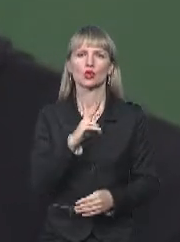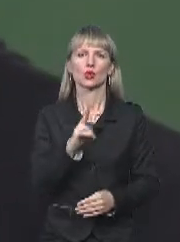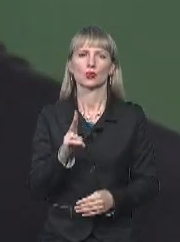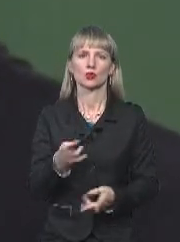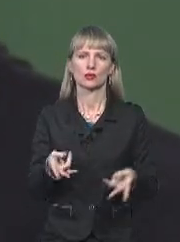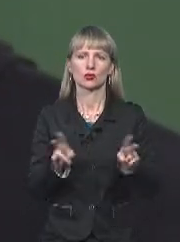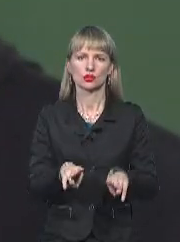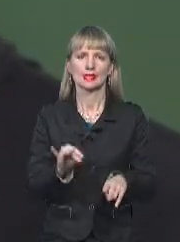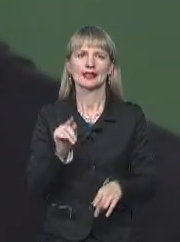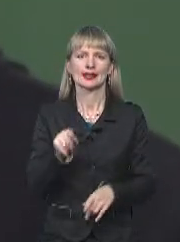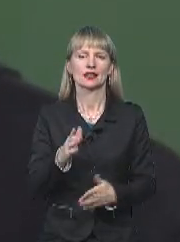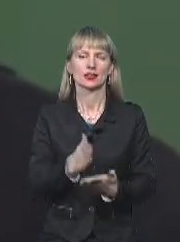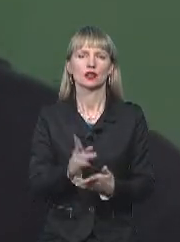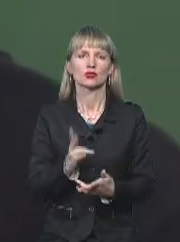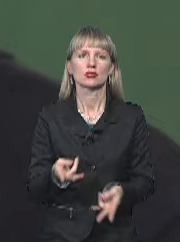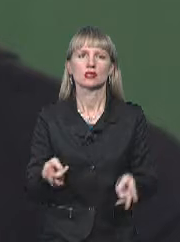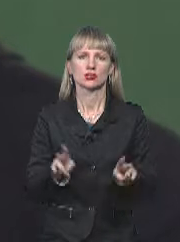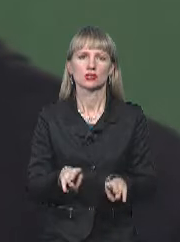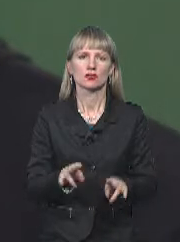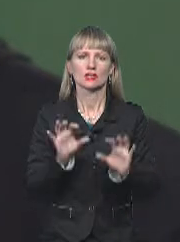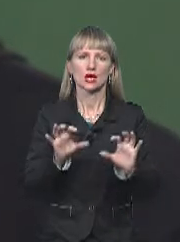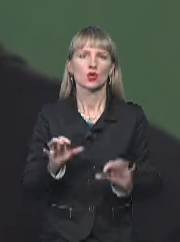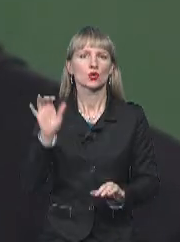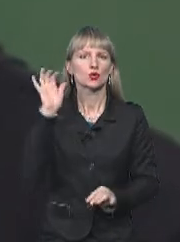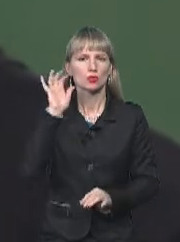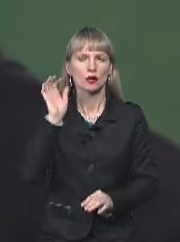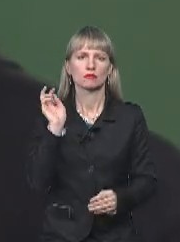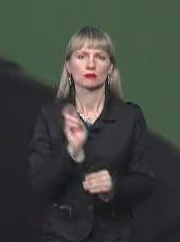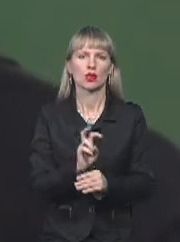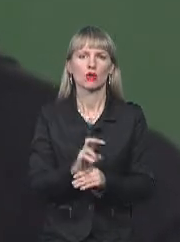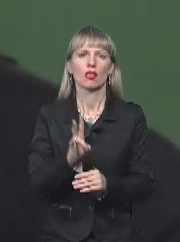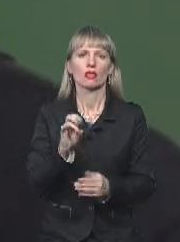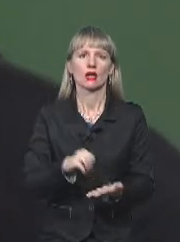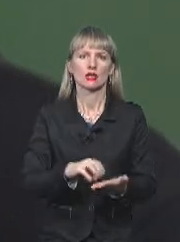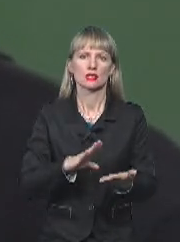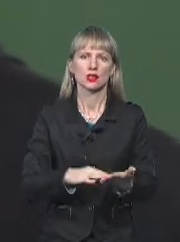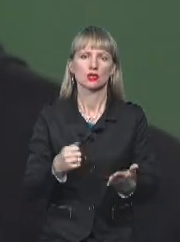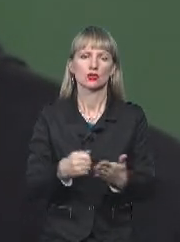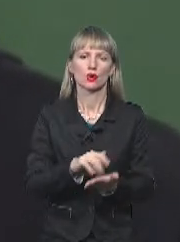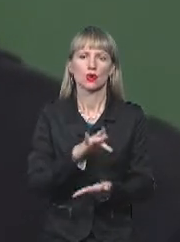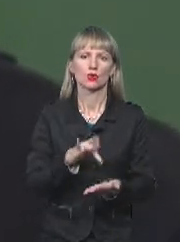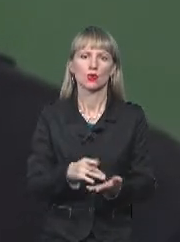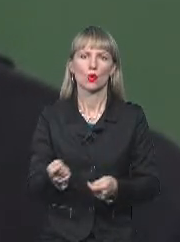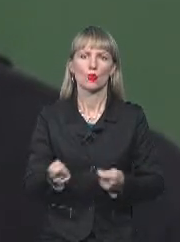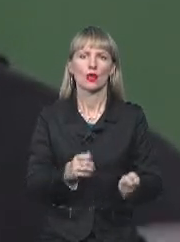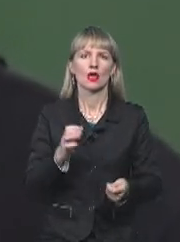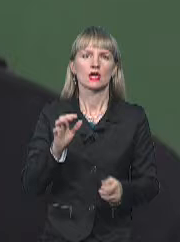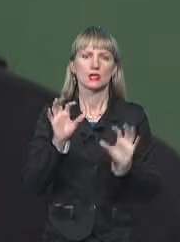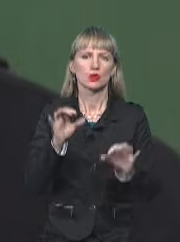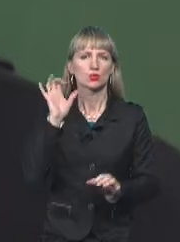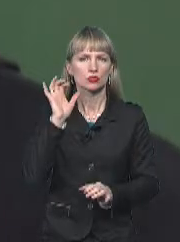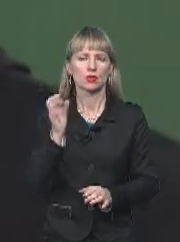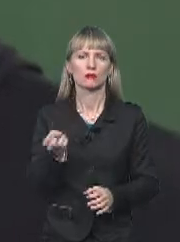залишився, і саме є ті, хто залишився. Законослухняно приходили на реєстрацію до міської управи, законослухняно приходили